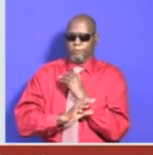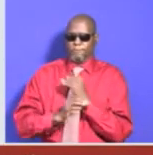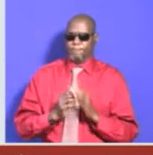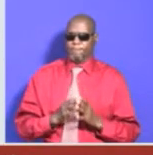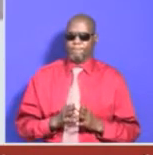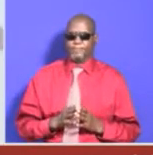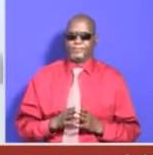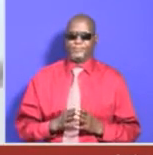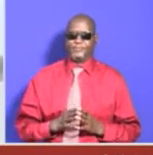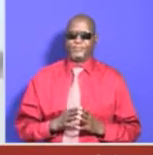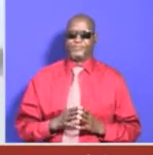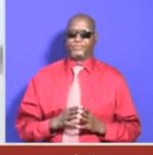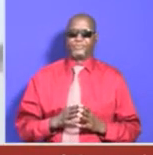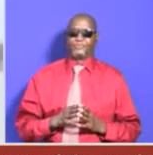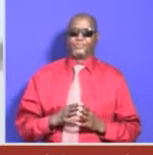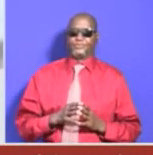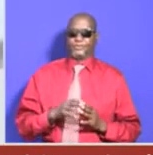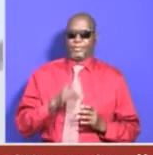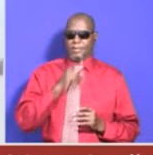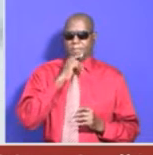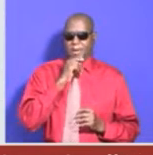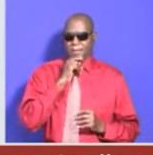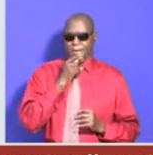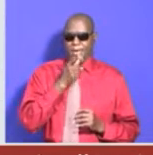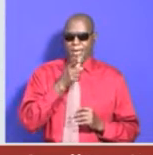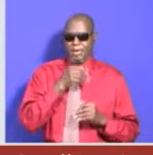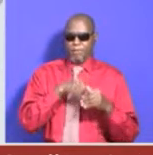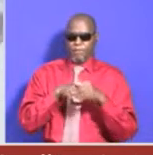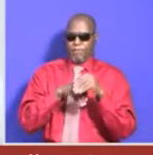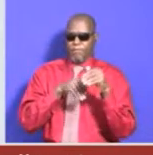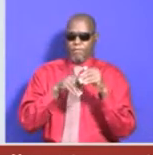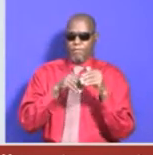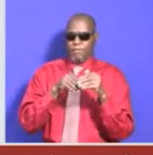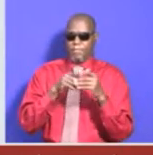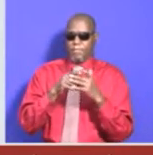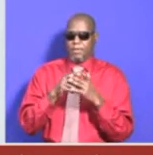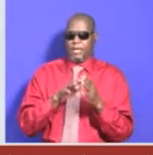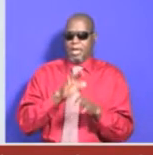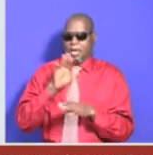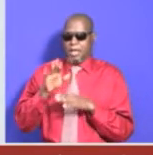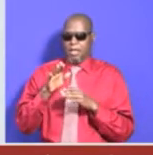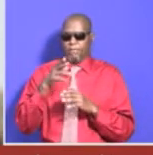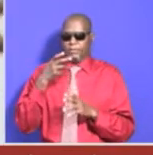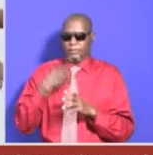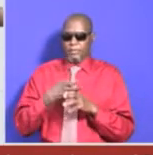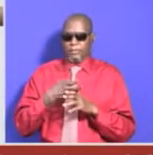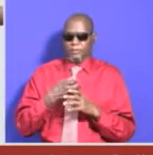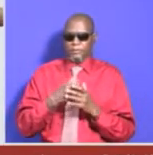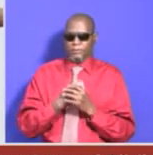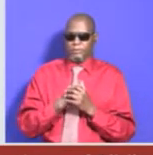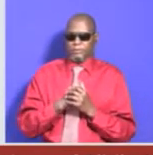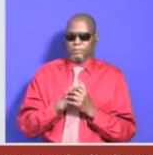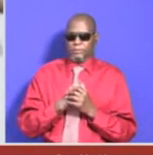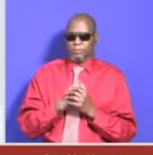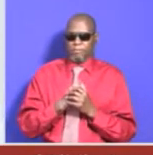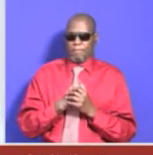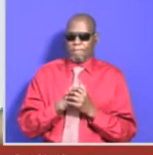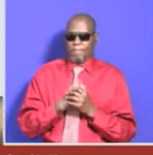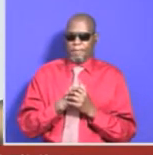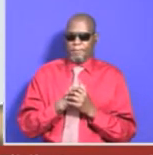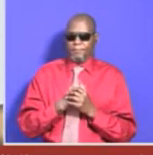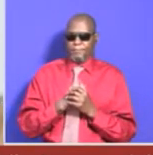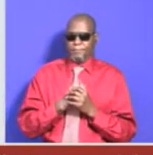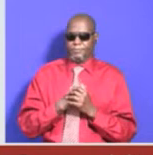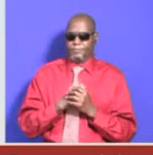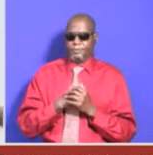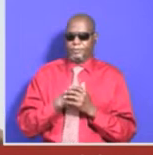Mumefuata hii mzee baba miaka mingi. Amejaribu kufika, imekuwa ngumu. Rais